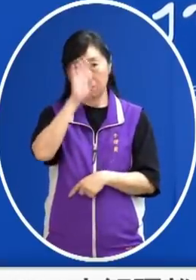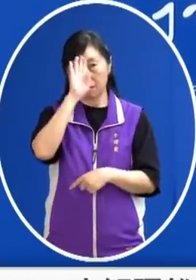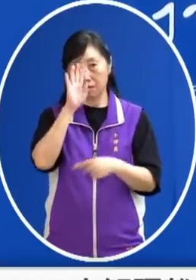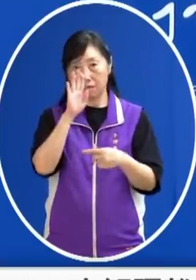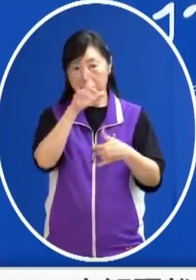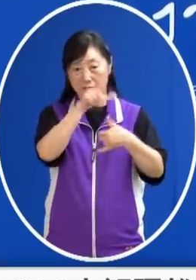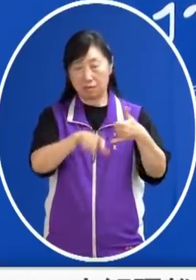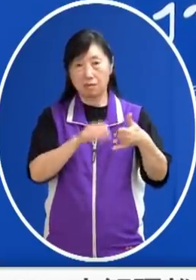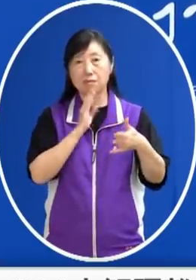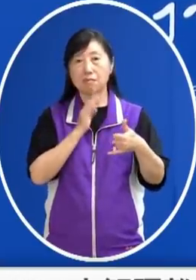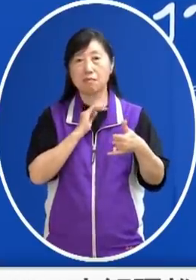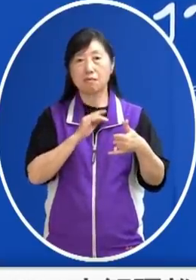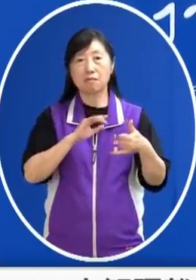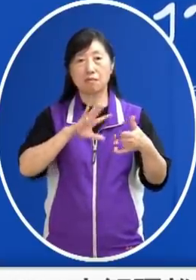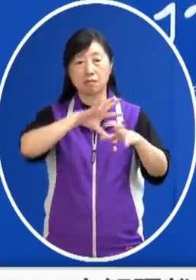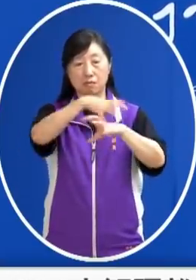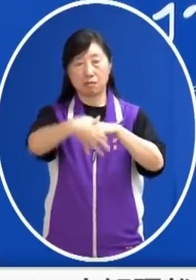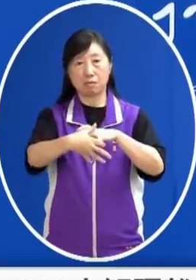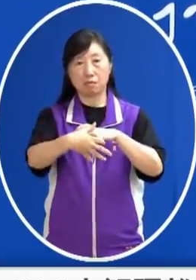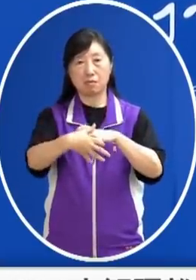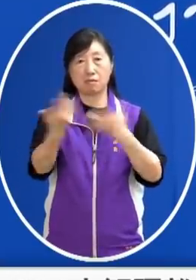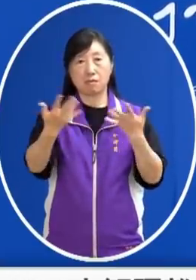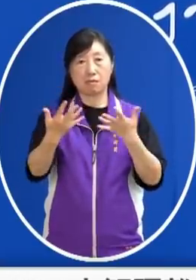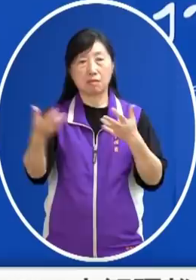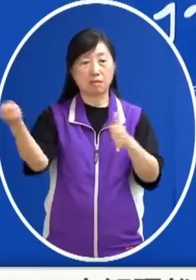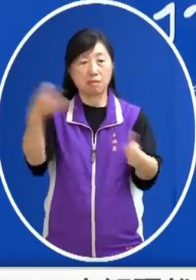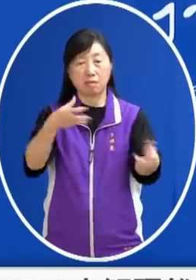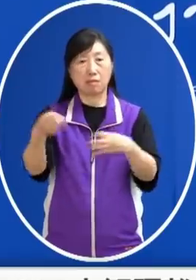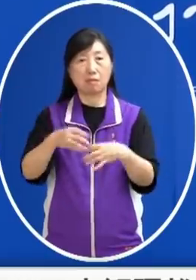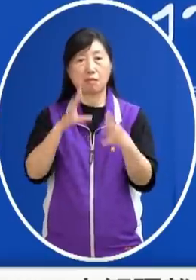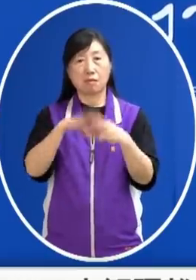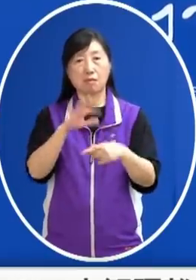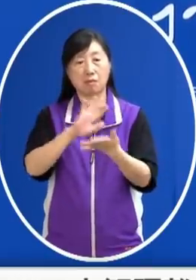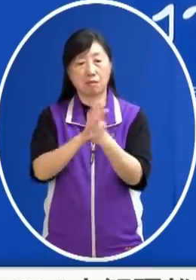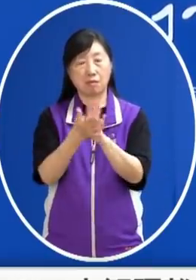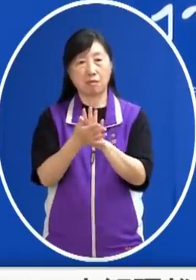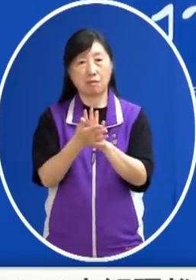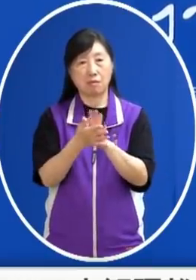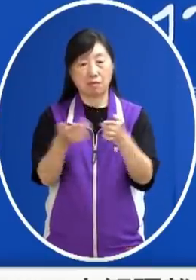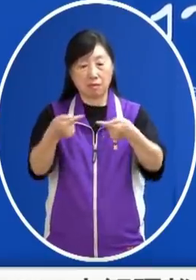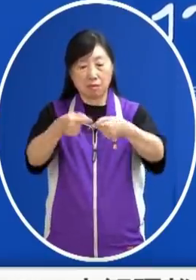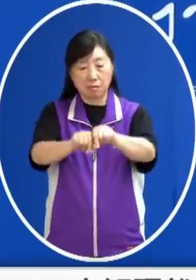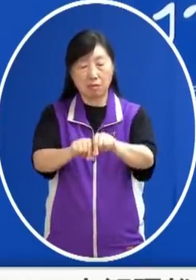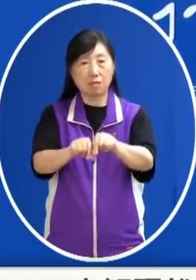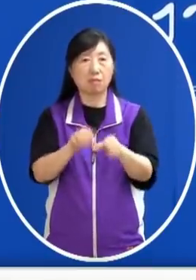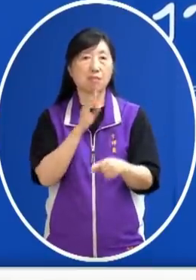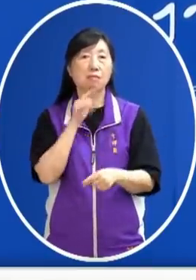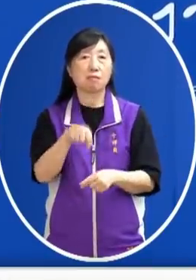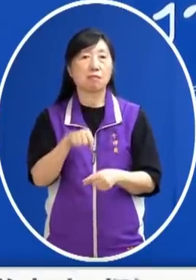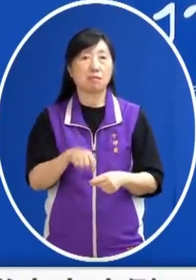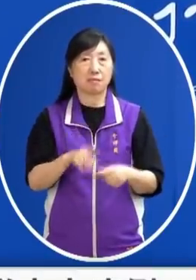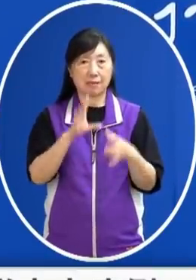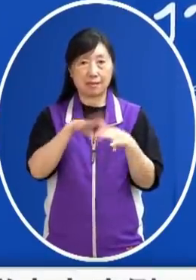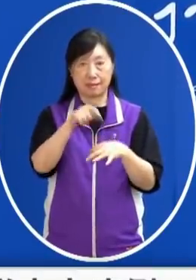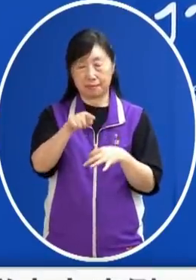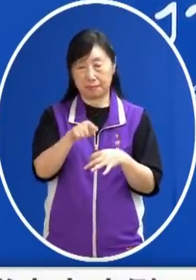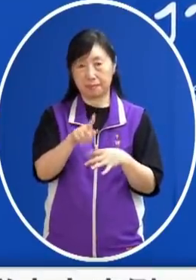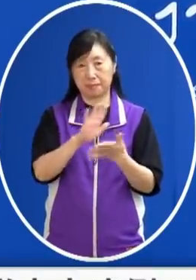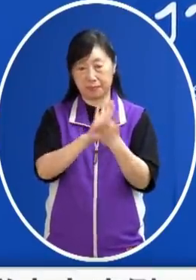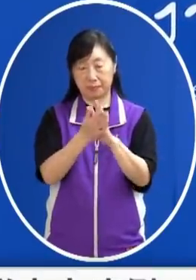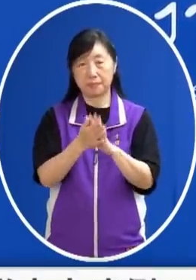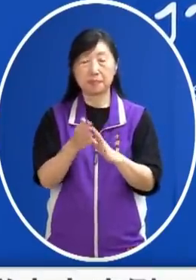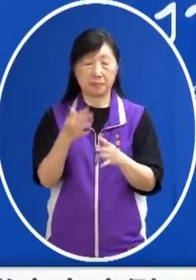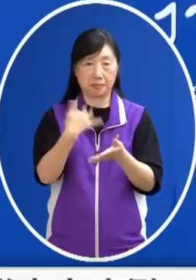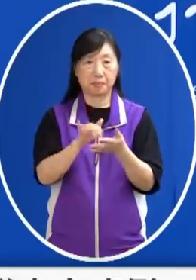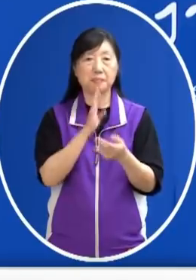的病毒是从世界各地带进来的，所以它是本身综合的模式，那相对的它的变异其实是